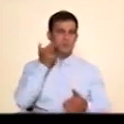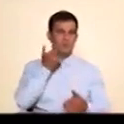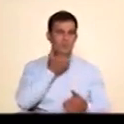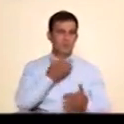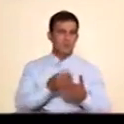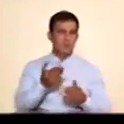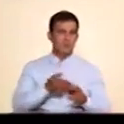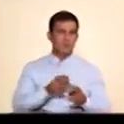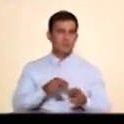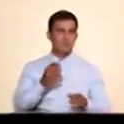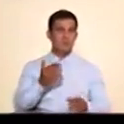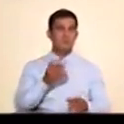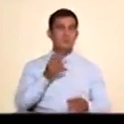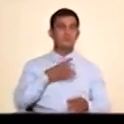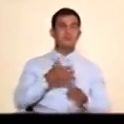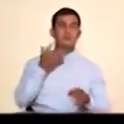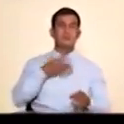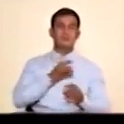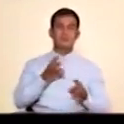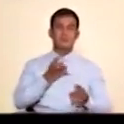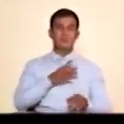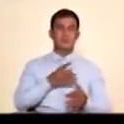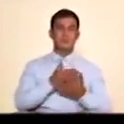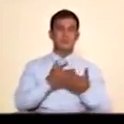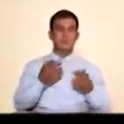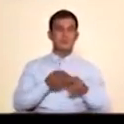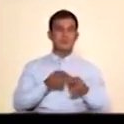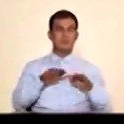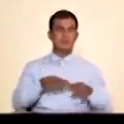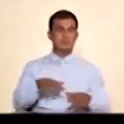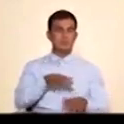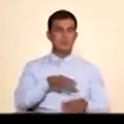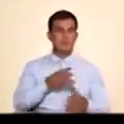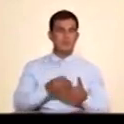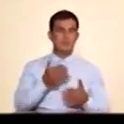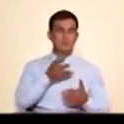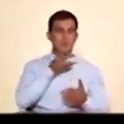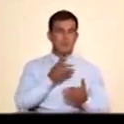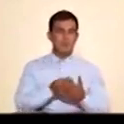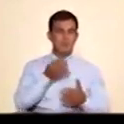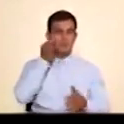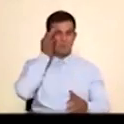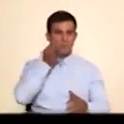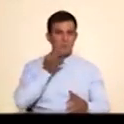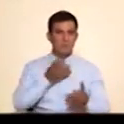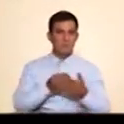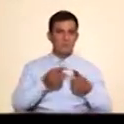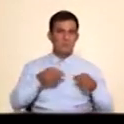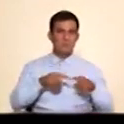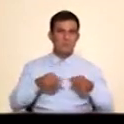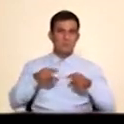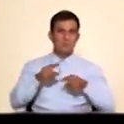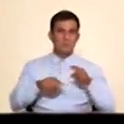ma'lumki, o'tgan oldingi darslarimizdan bu hududlarda asosan Ostgotlar, ya'ni German qabilalarining